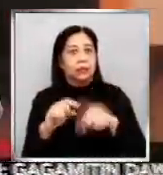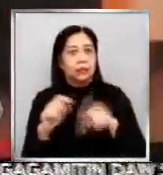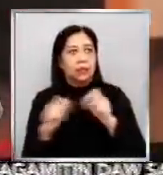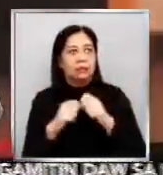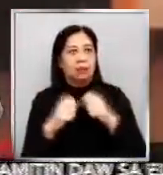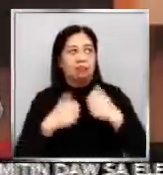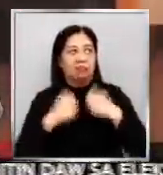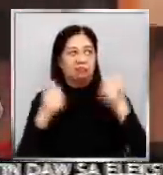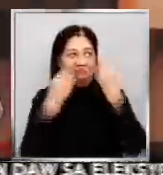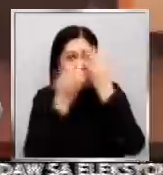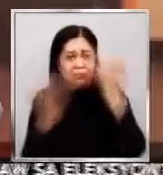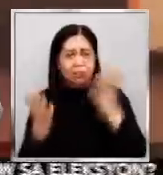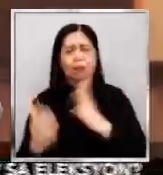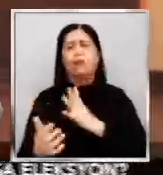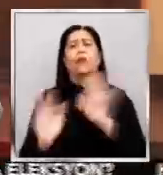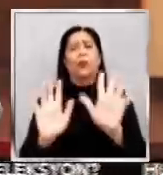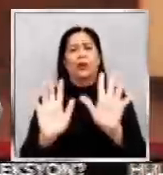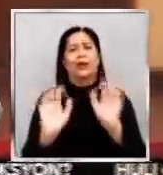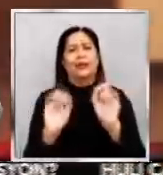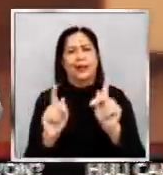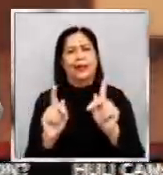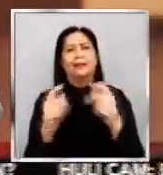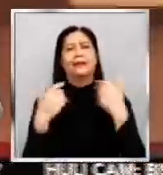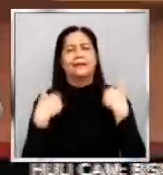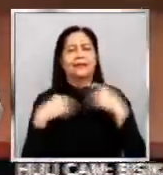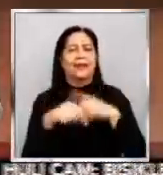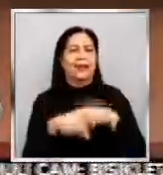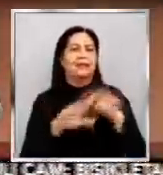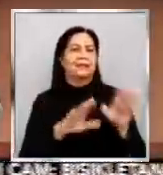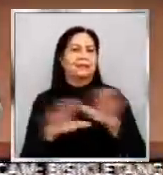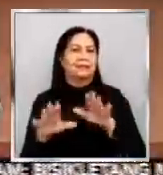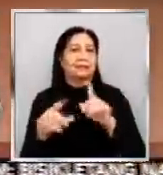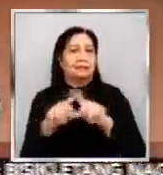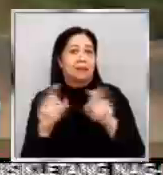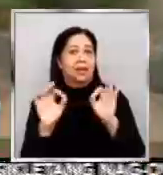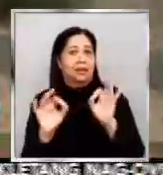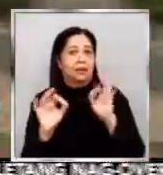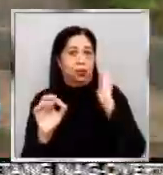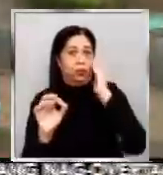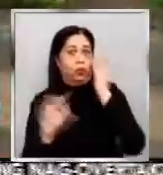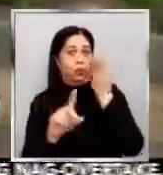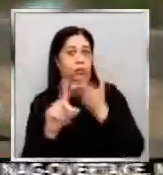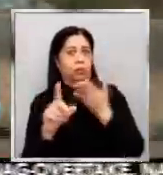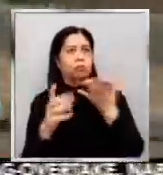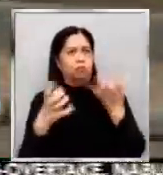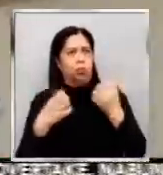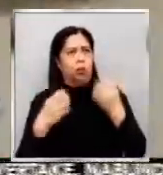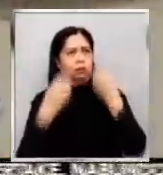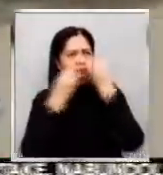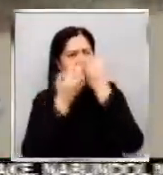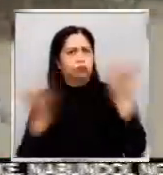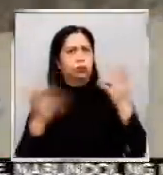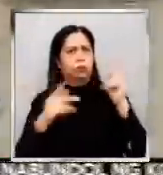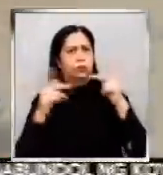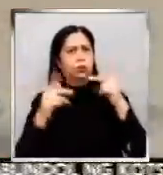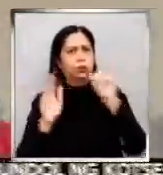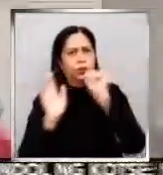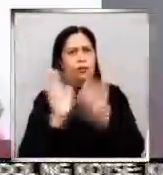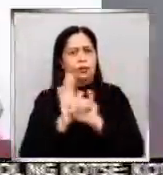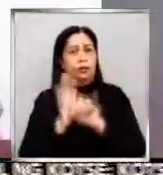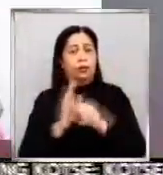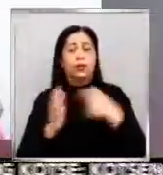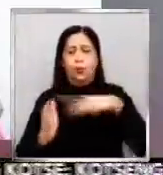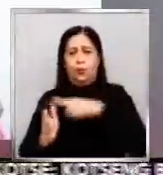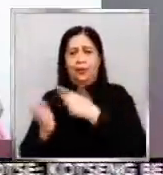yan. It's, merong time. Pero kung alam mo sa sarili mo na gusto mo na talagang lumabas, eh, andito kami para i-accept